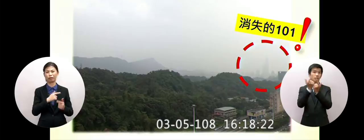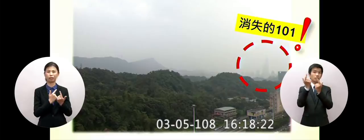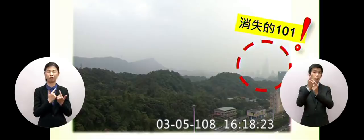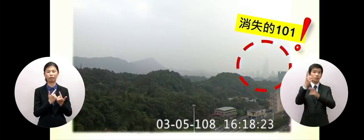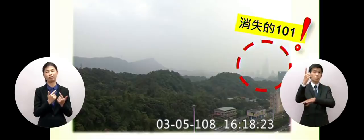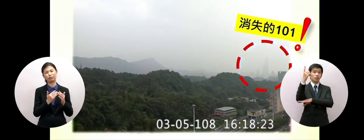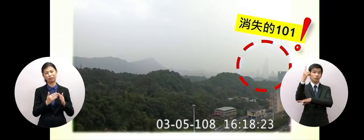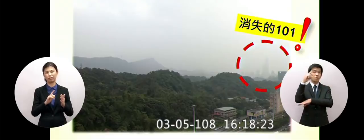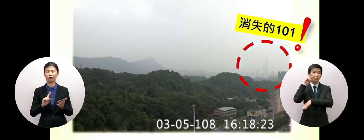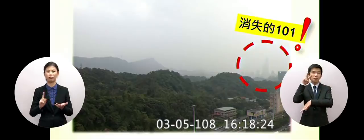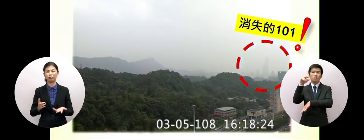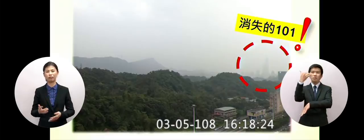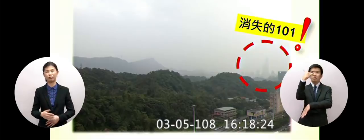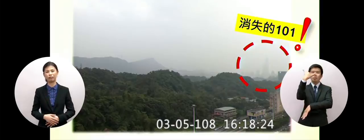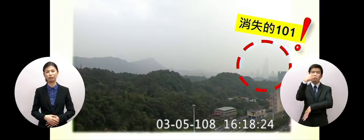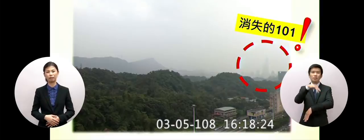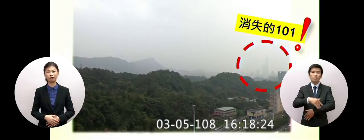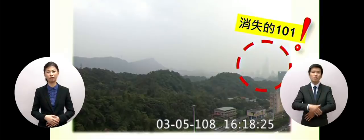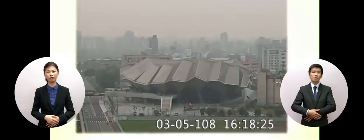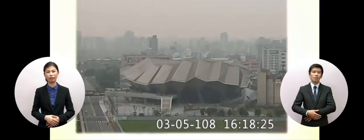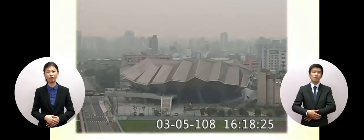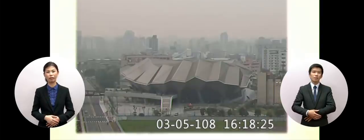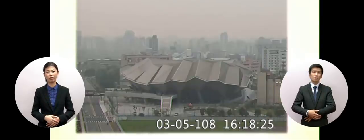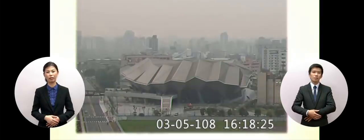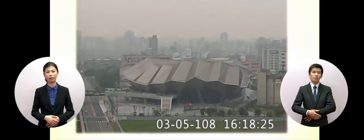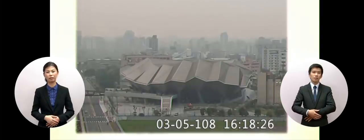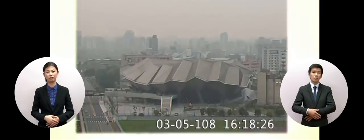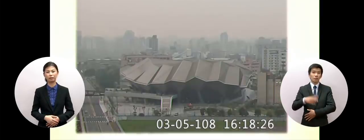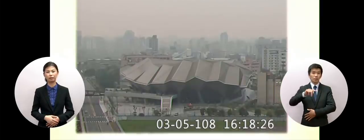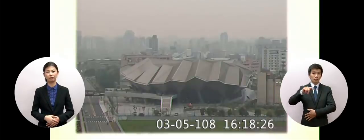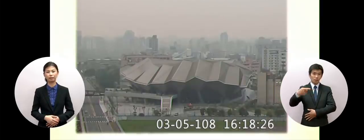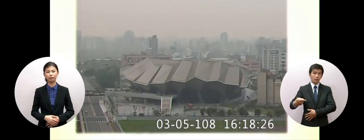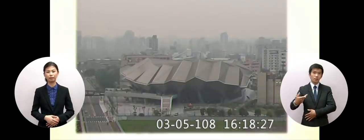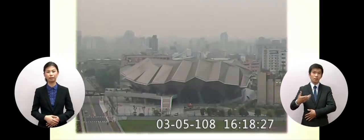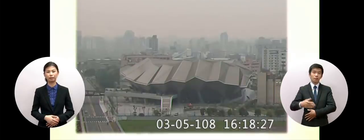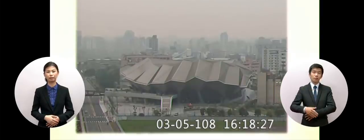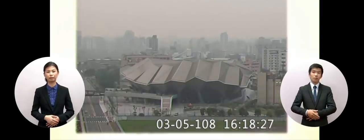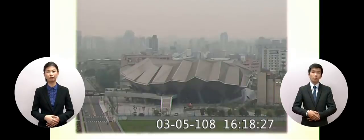了。 对。 好，我们再看下面一张，